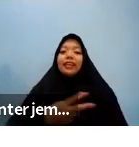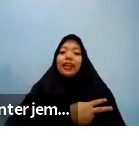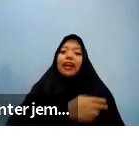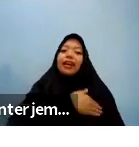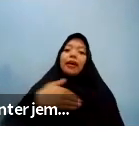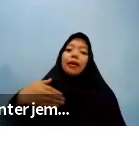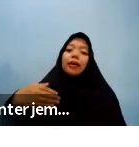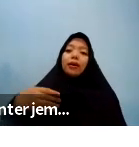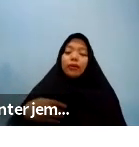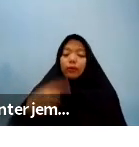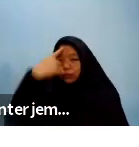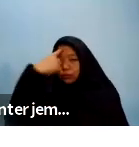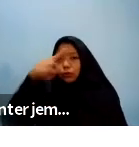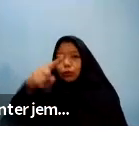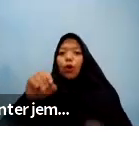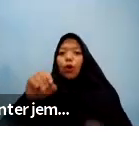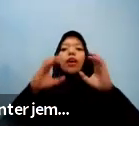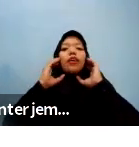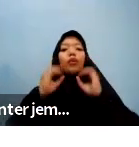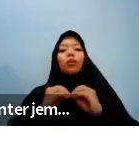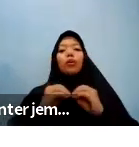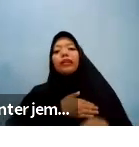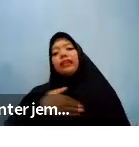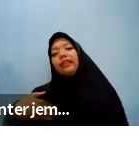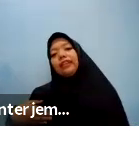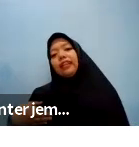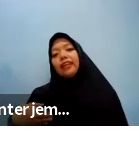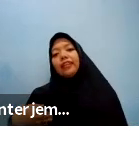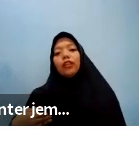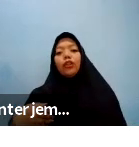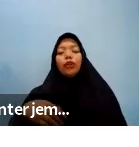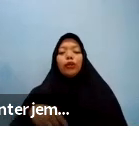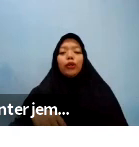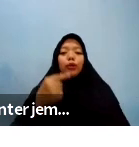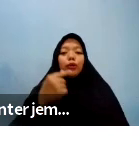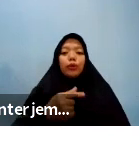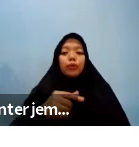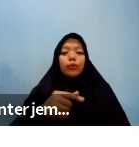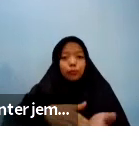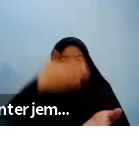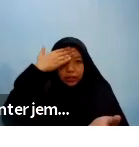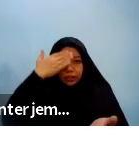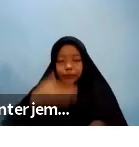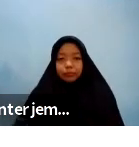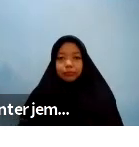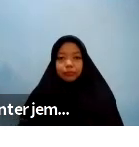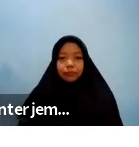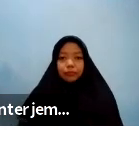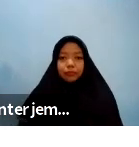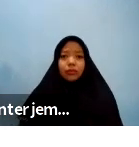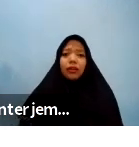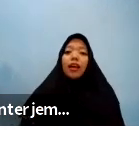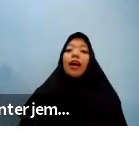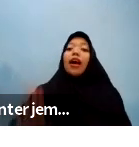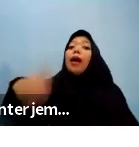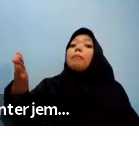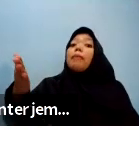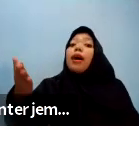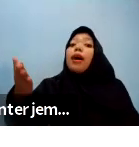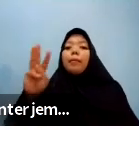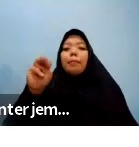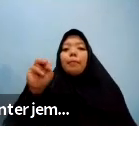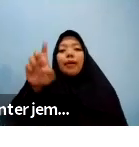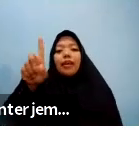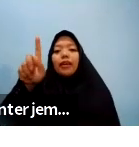tua atau wali murid lalu metode yang digunakan apa metodenya ini ada dua ada pembelajaran